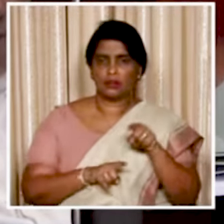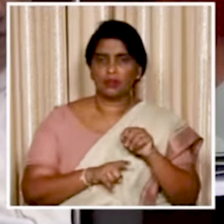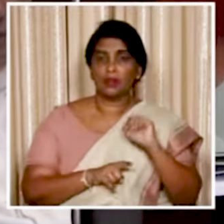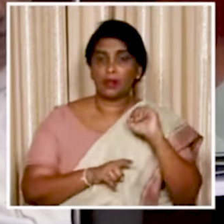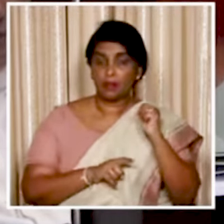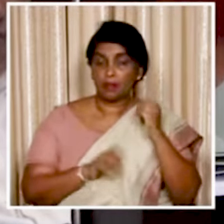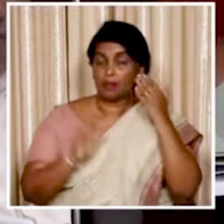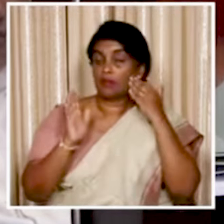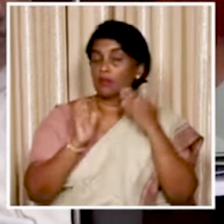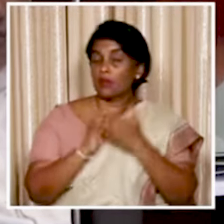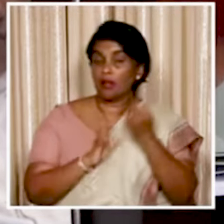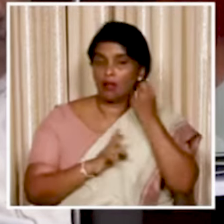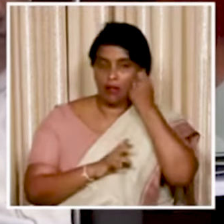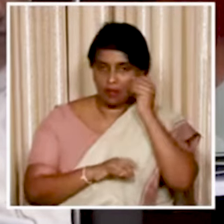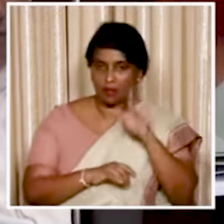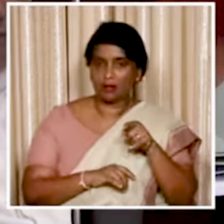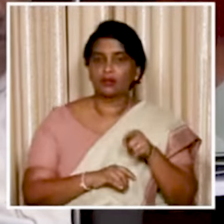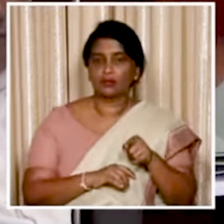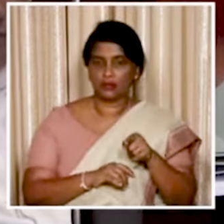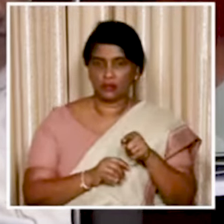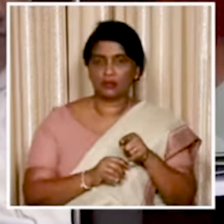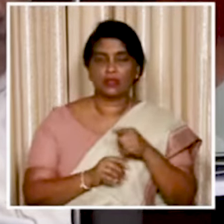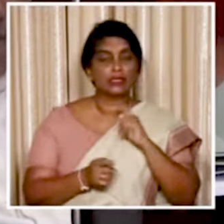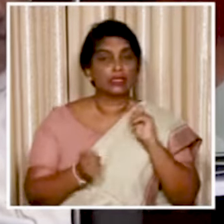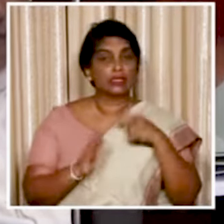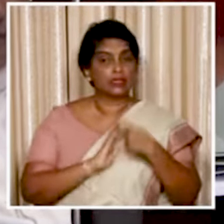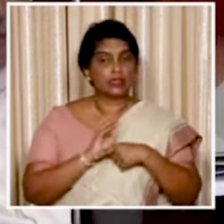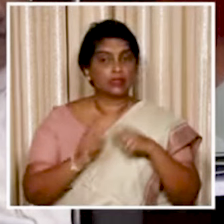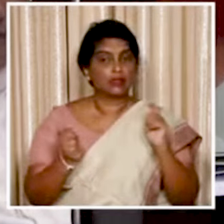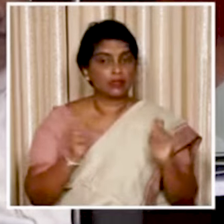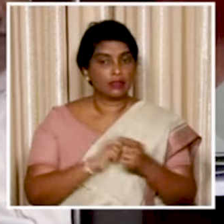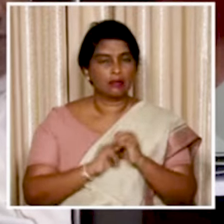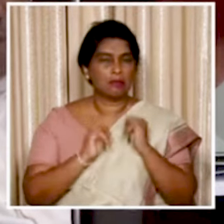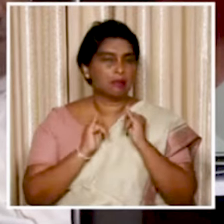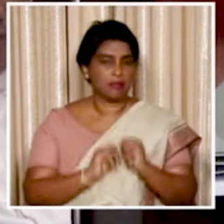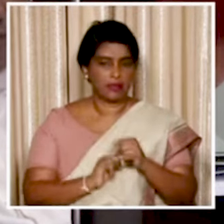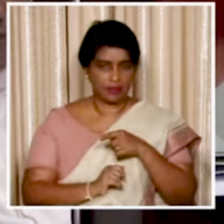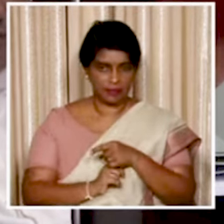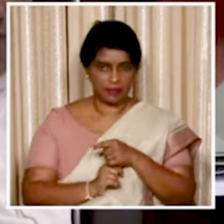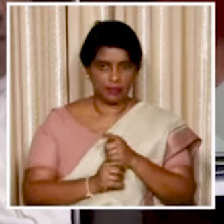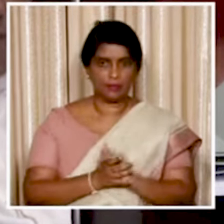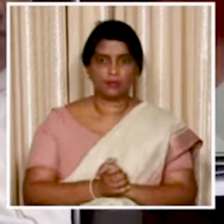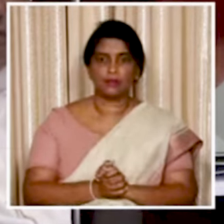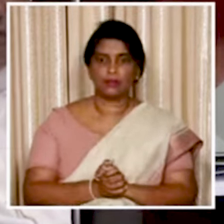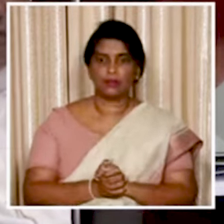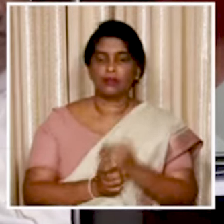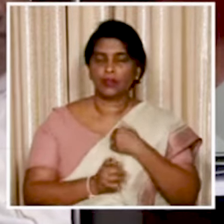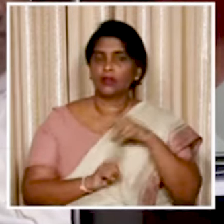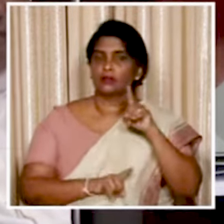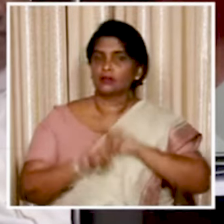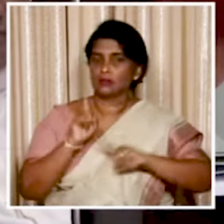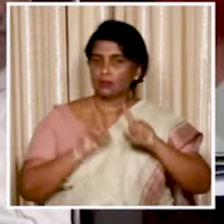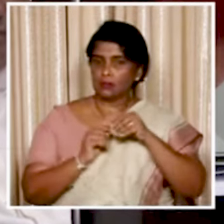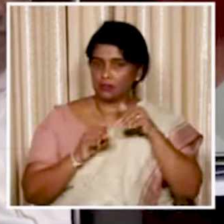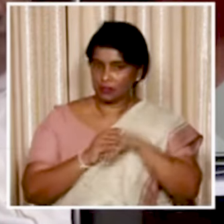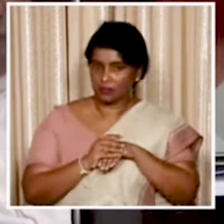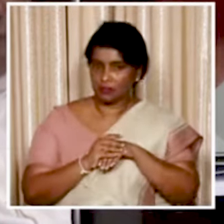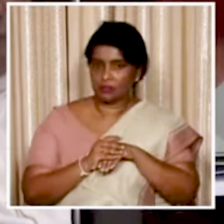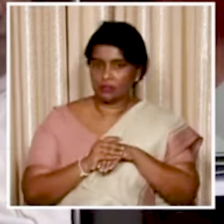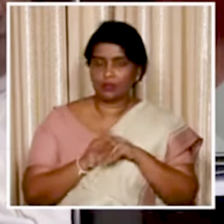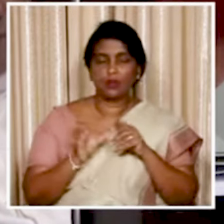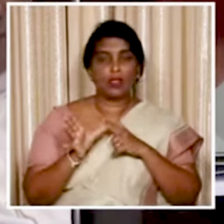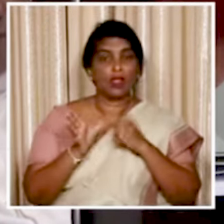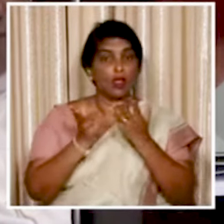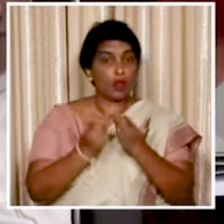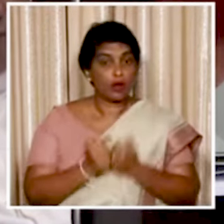දෙනාගේම මතේ වුණේ මේක ශ්‍රී ලංකා ක්‍රිකට් ආයතනයේ දූෂිතයි කියලා අපි සාකච්ඡා කරුවේ ඔඩිටර්